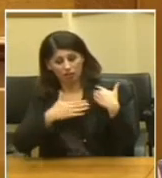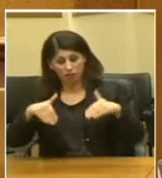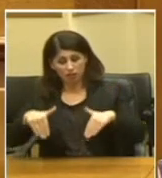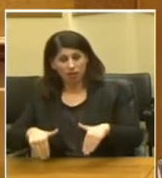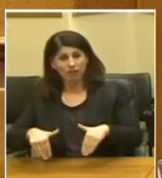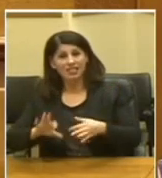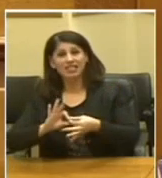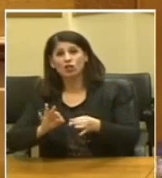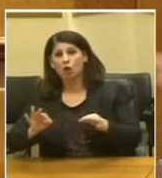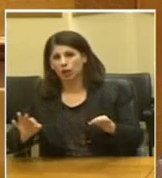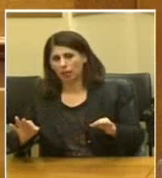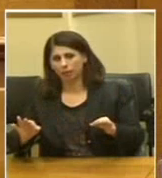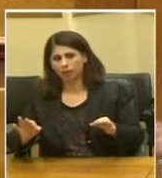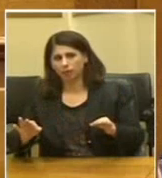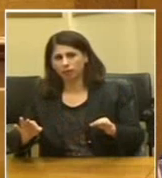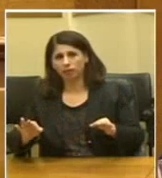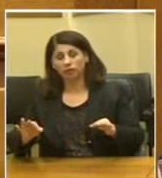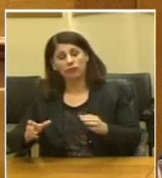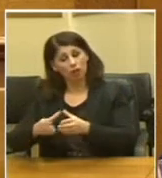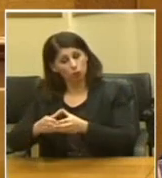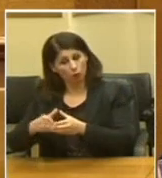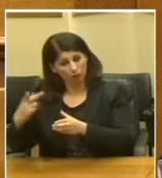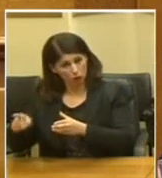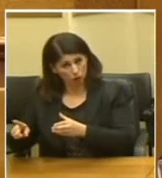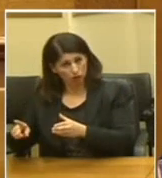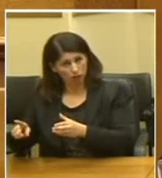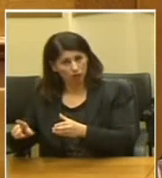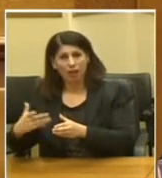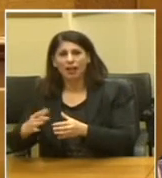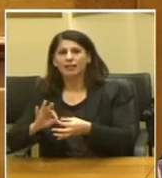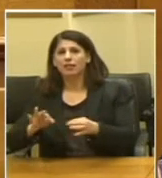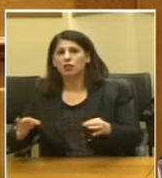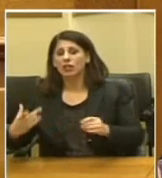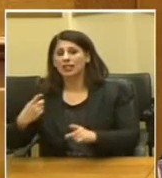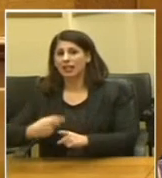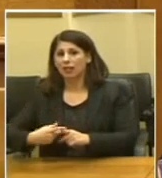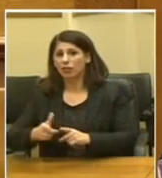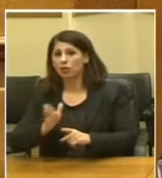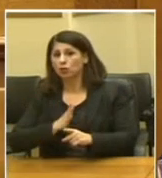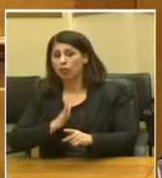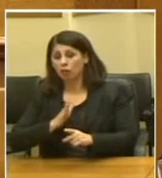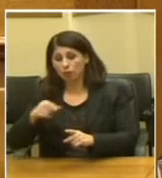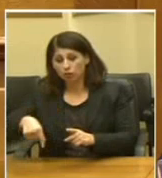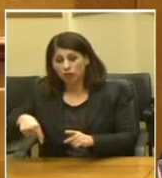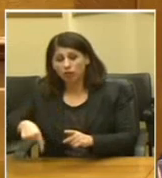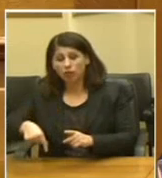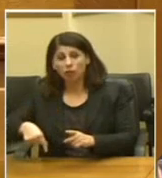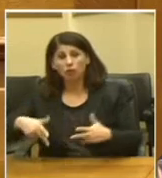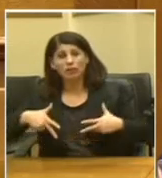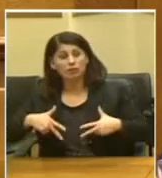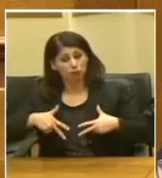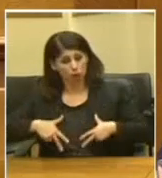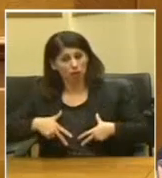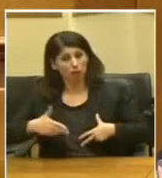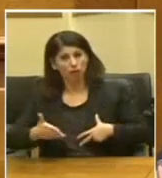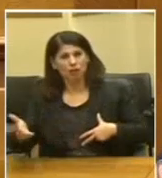την ιστορία και της παράταξής σας, αλλά την ιστορία του τόπου και τους ανθρώπους αυτής της χώρας. Δεν μπορείτε